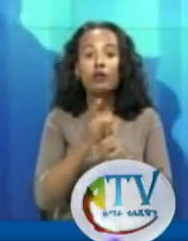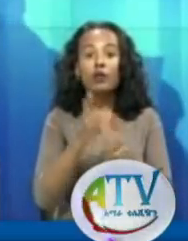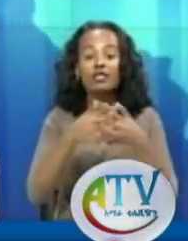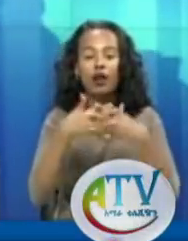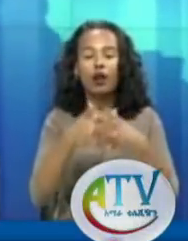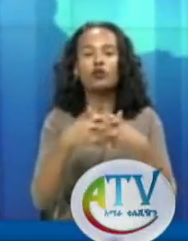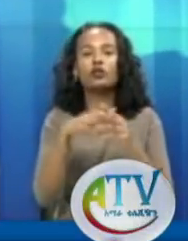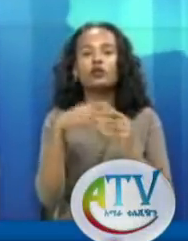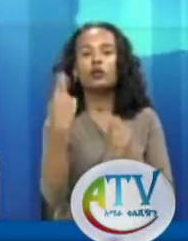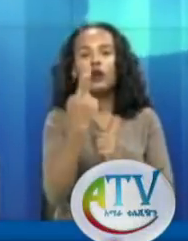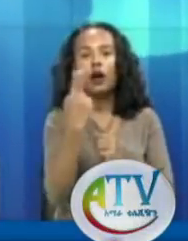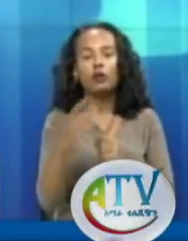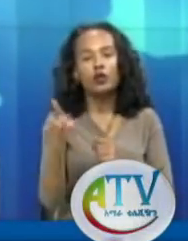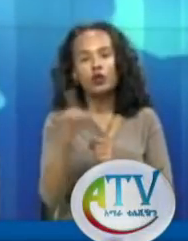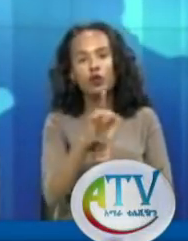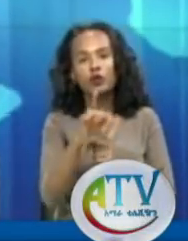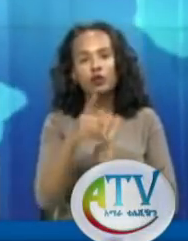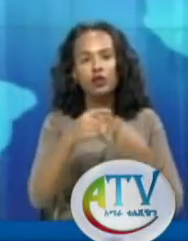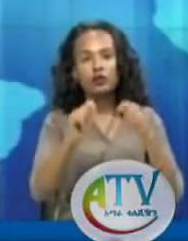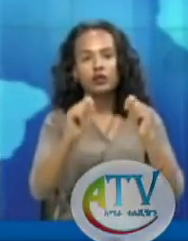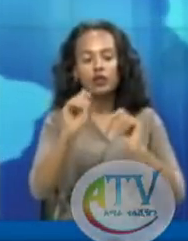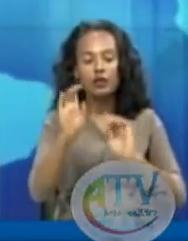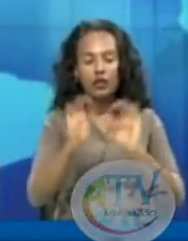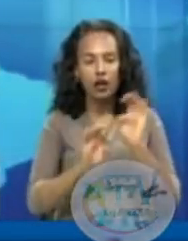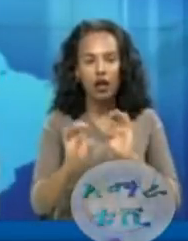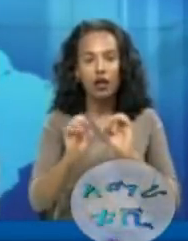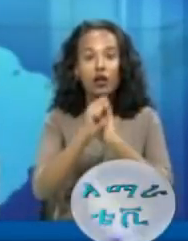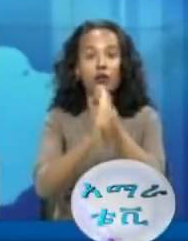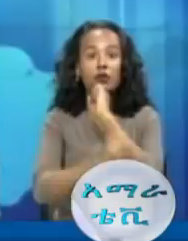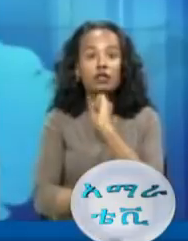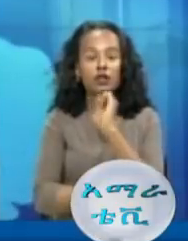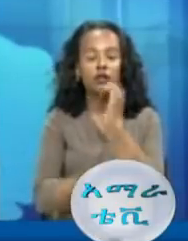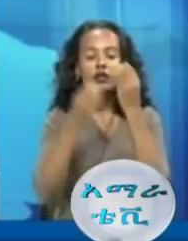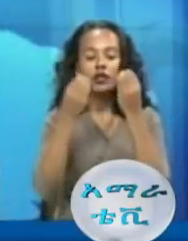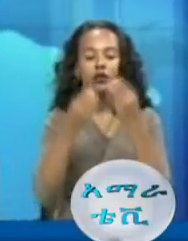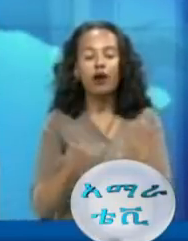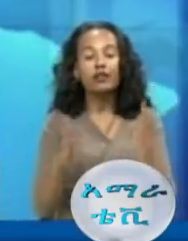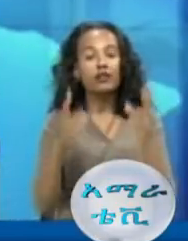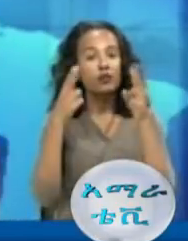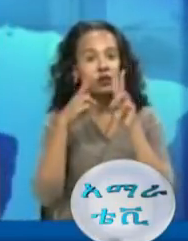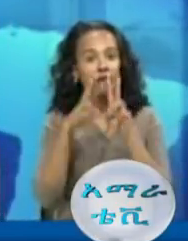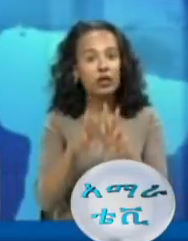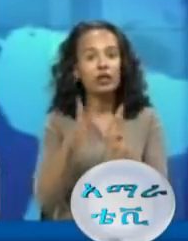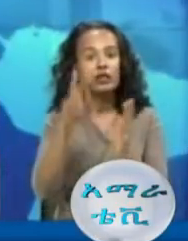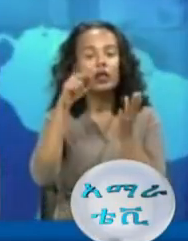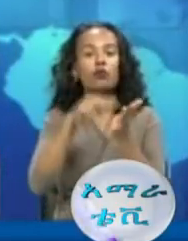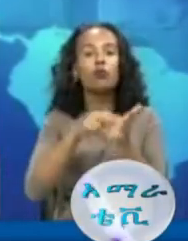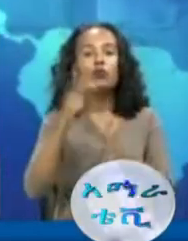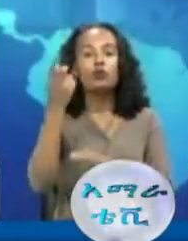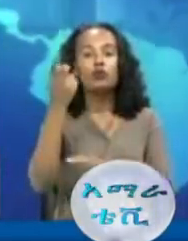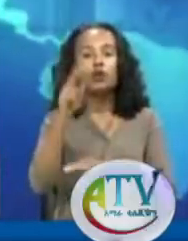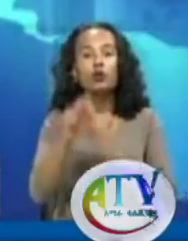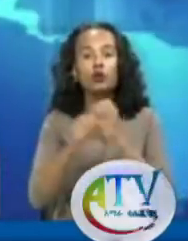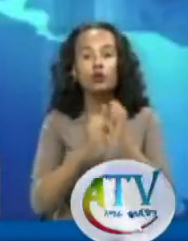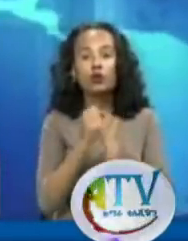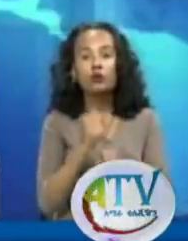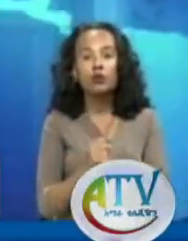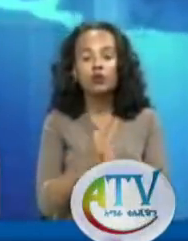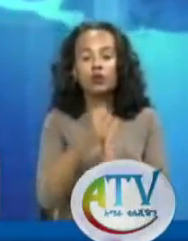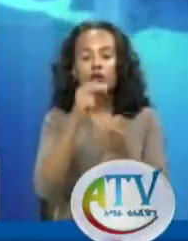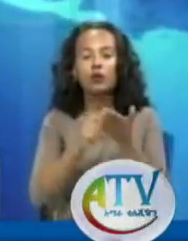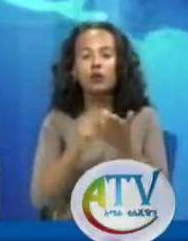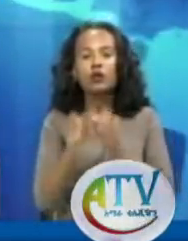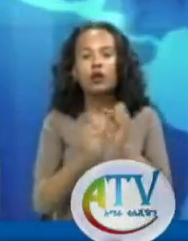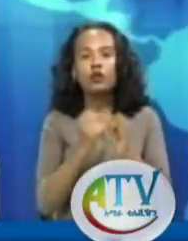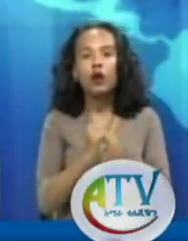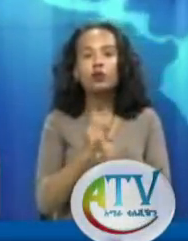ተጠቃሚ እንዲሆን ጥረት ይደረጋል። መሰረተ ልማትን በተመለከተ በ2012 ዓመተ ምህረት የበጀት ዓመት